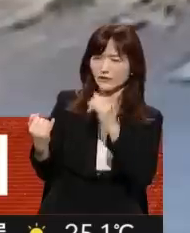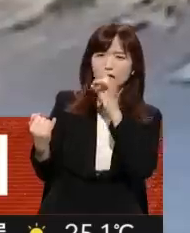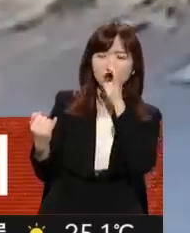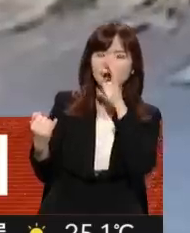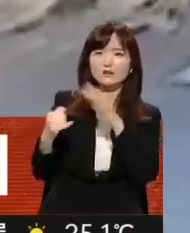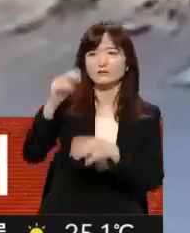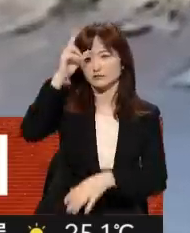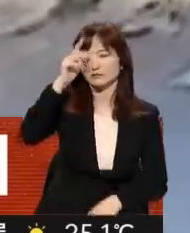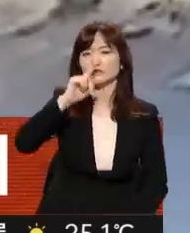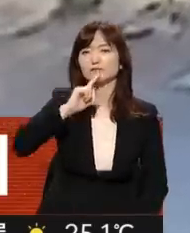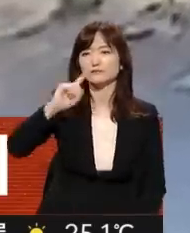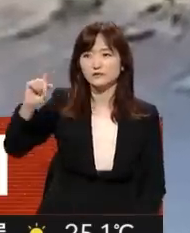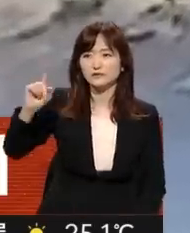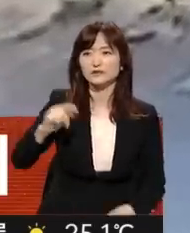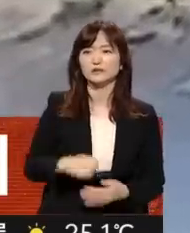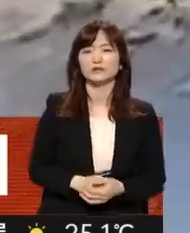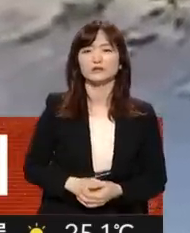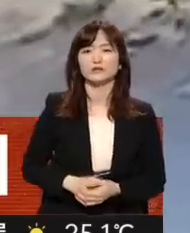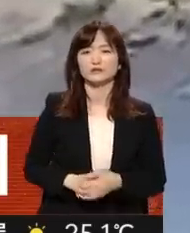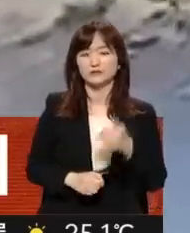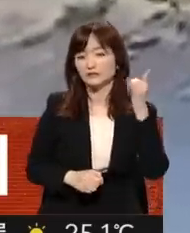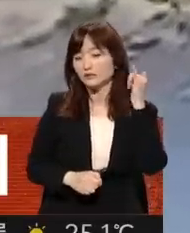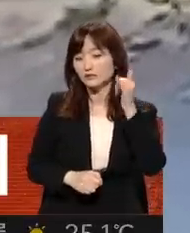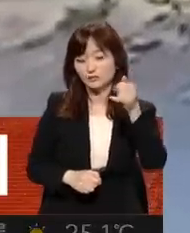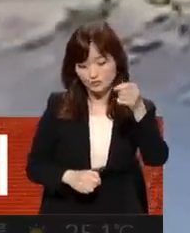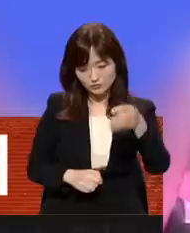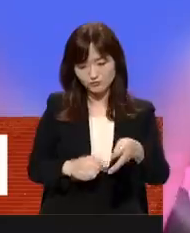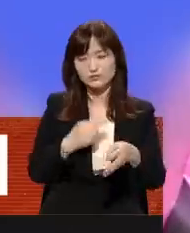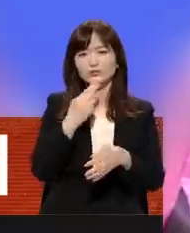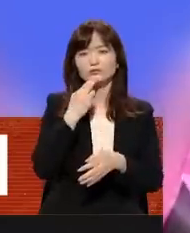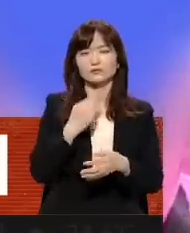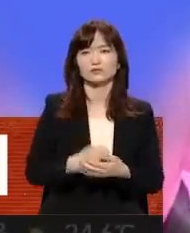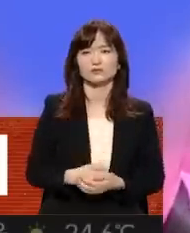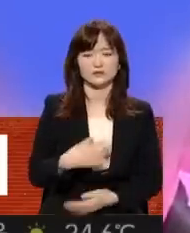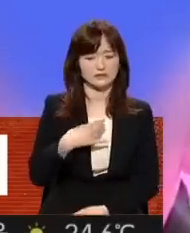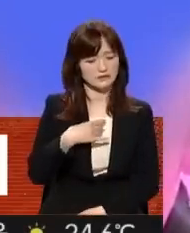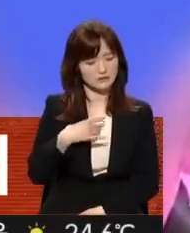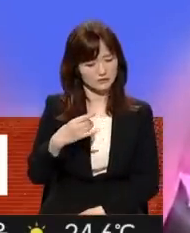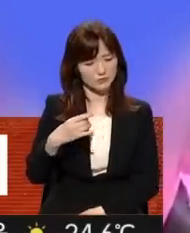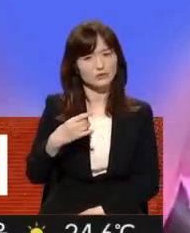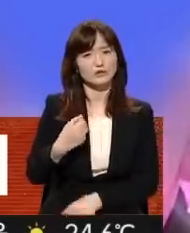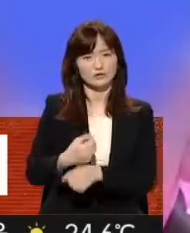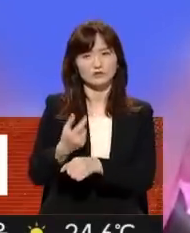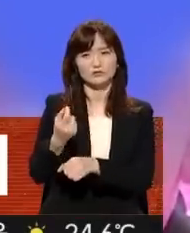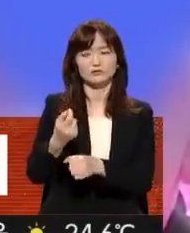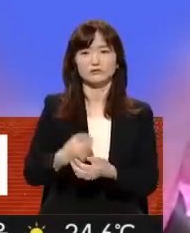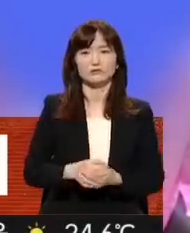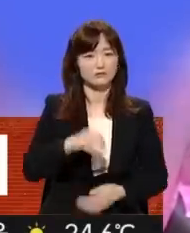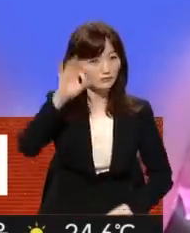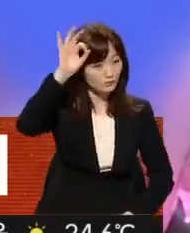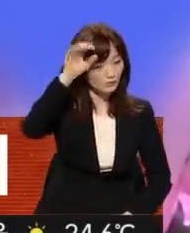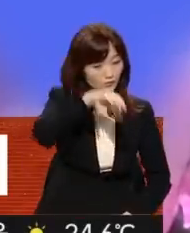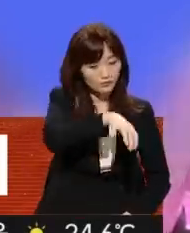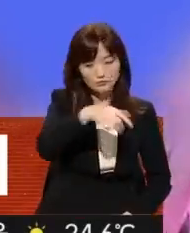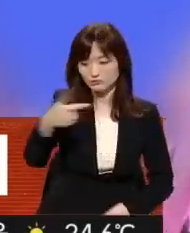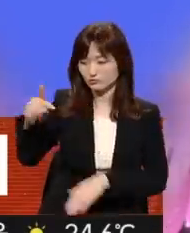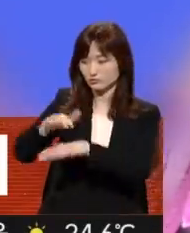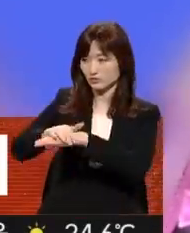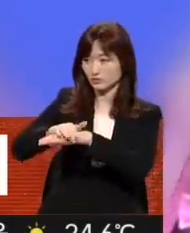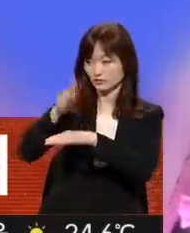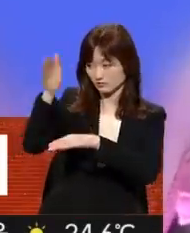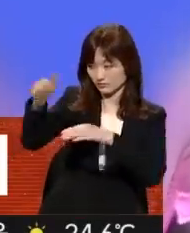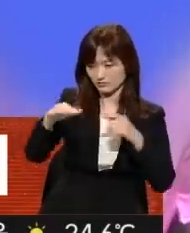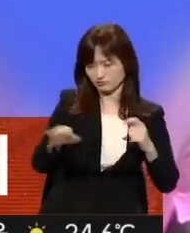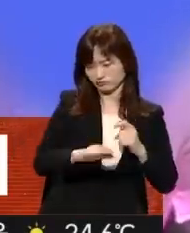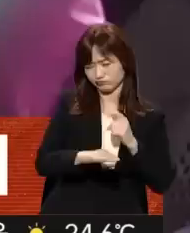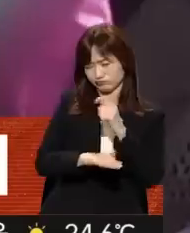경찰이 신고하니까 결국은 없는 번호로 나왔다는 거예요. 아하. 고의성이 있다고 봐야 될 것 같고요. 포항에서 가면서 대전까지 가면 상당히 먼